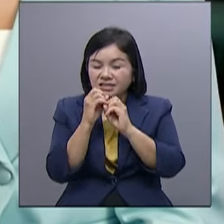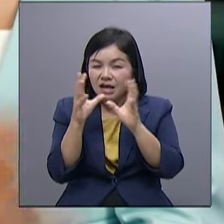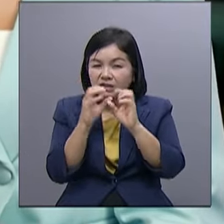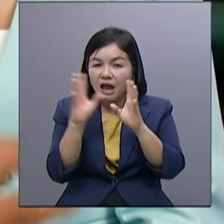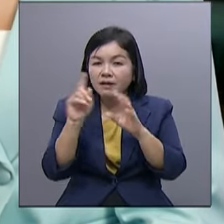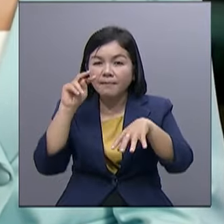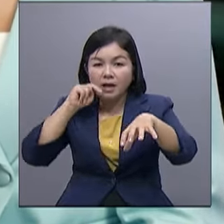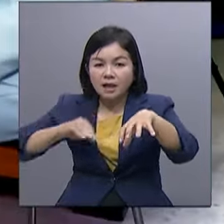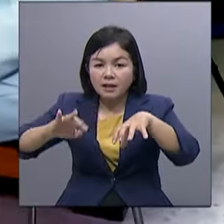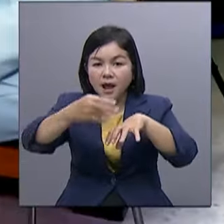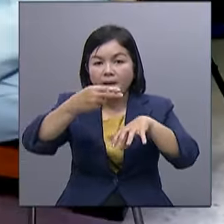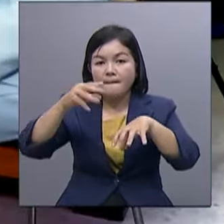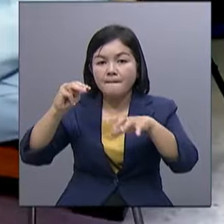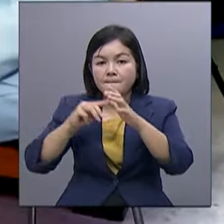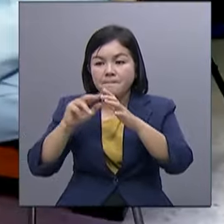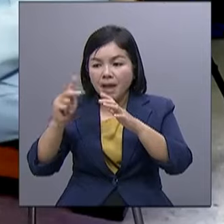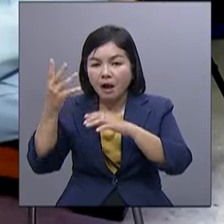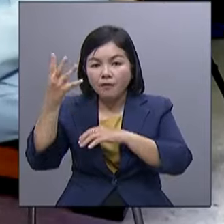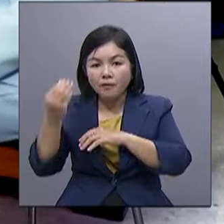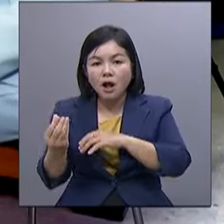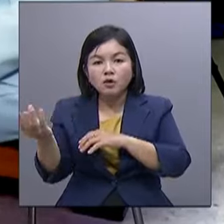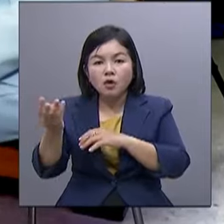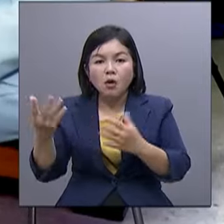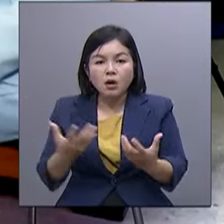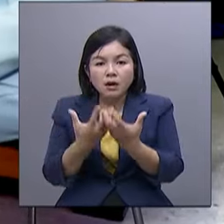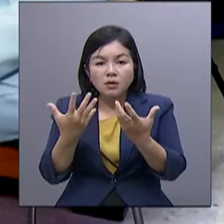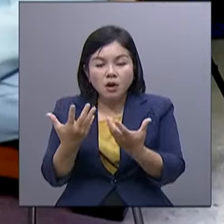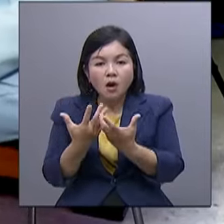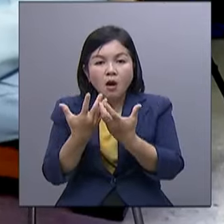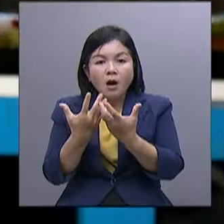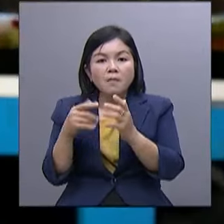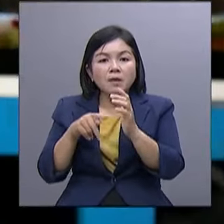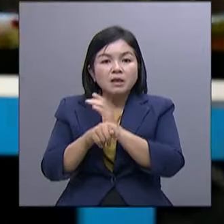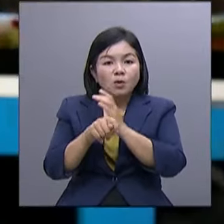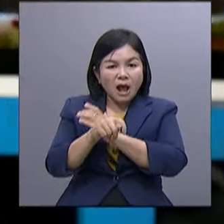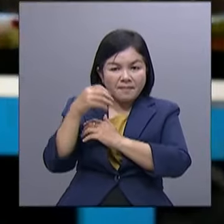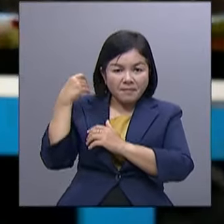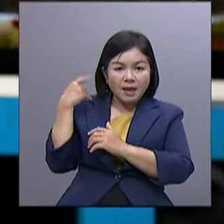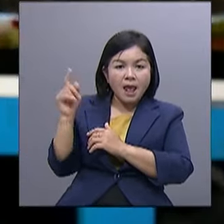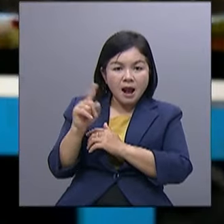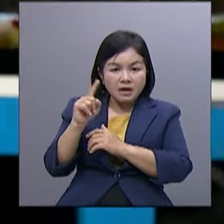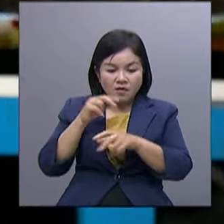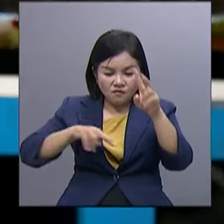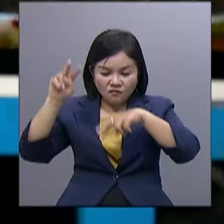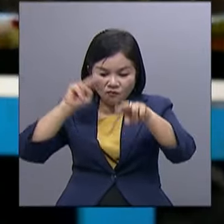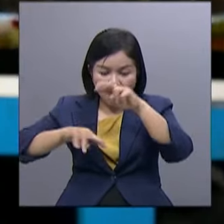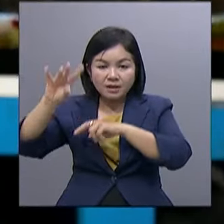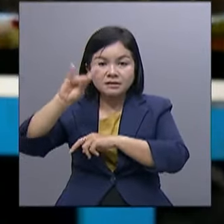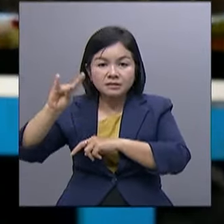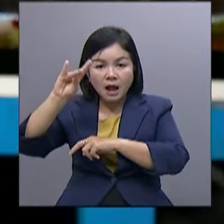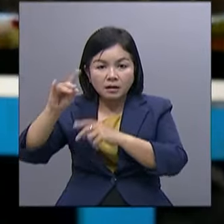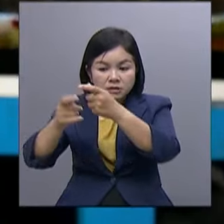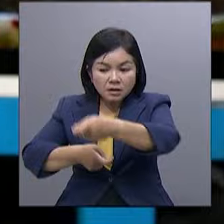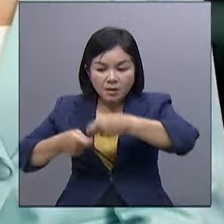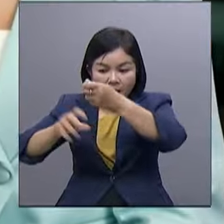เกาะหมากนะฮะเกาะหมากอยู่ที่จังหวัดราบนะครับเป็นงานเป็นสถานีของคณะประมุงอ่ามเกษตรศาสตร์